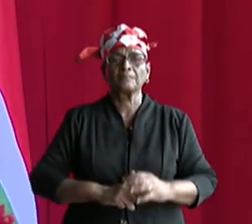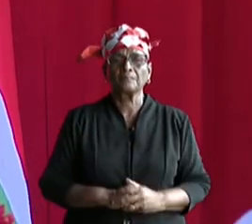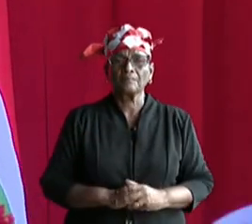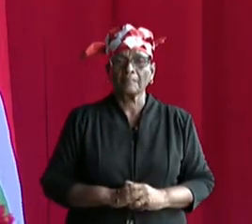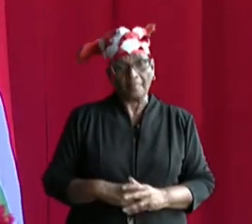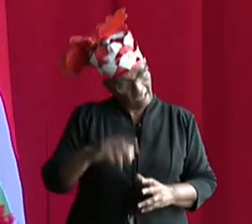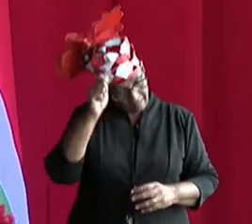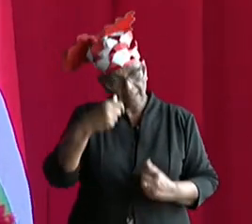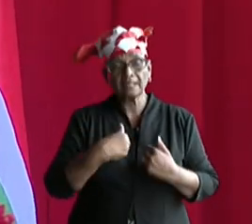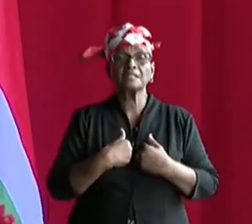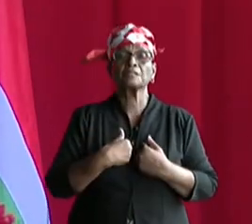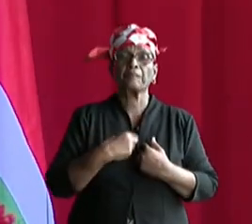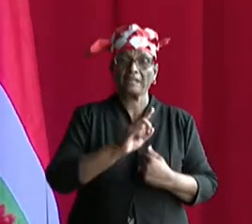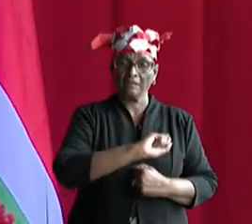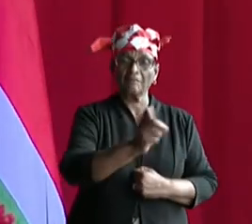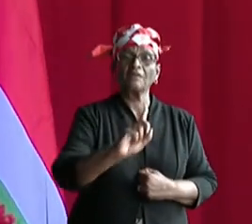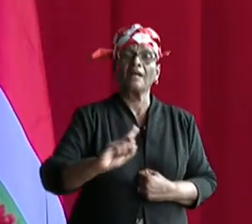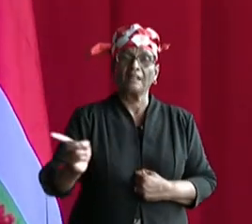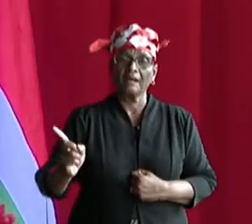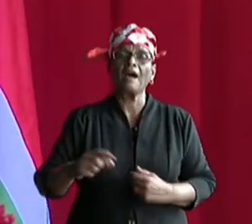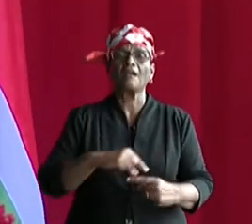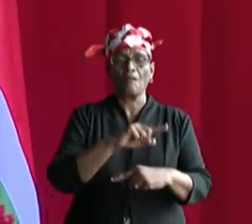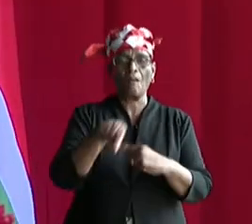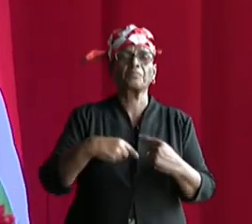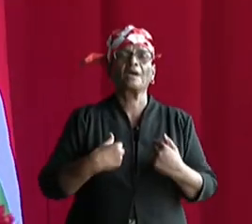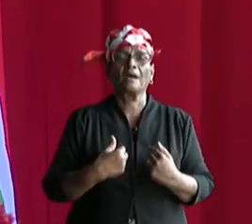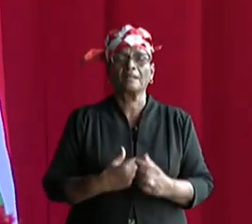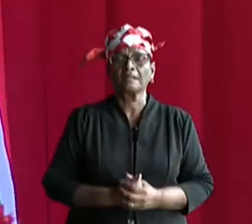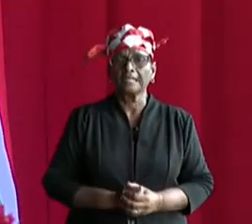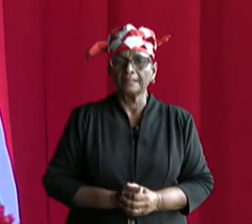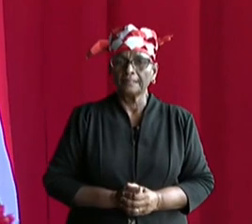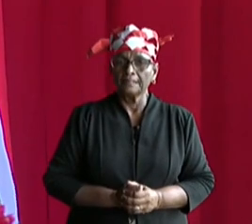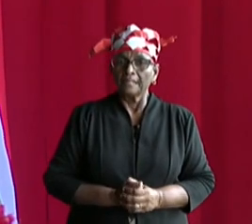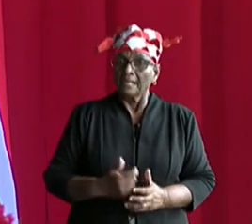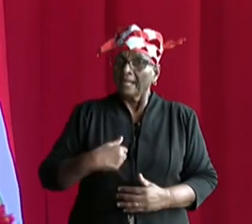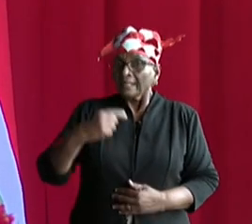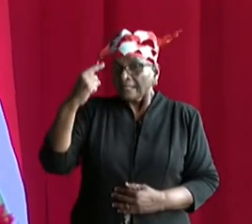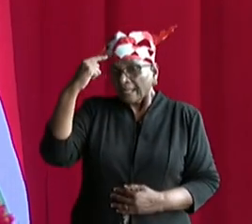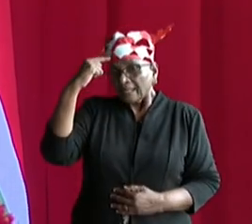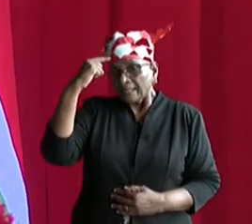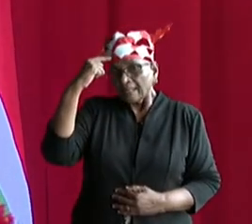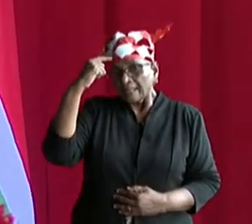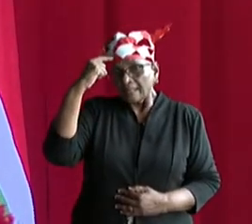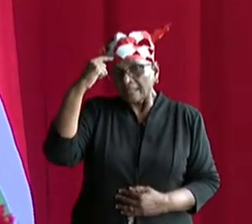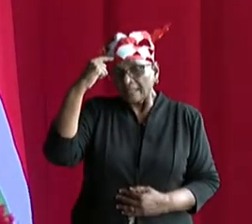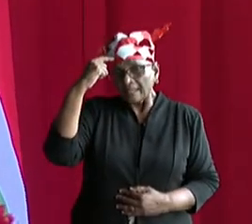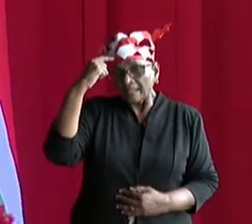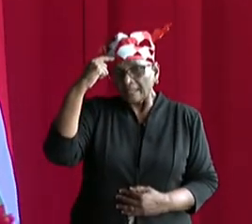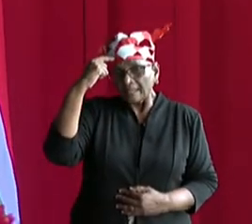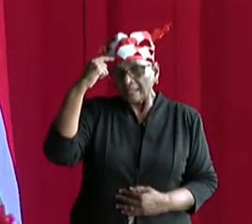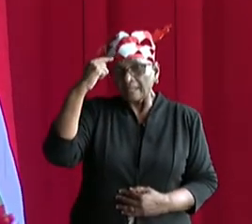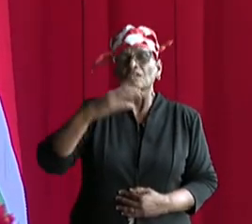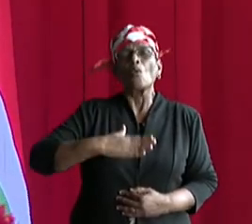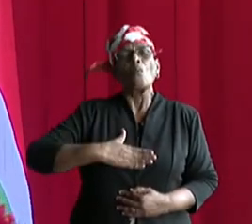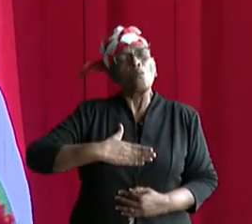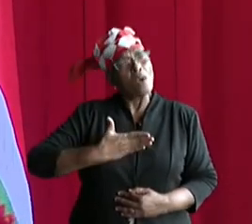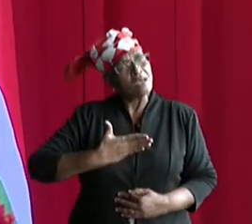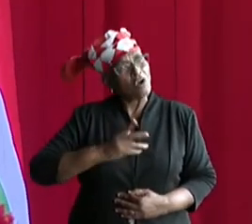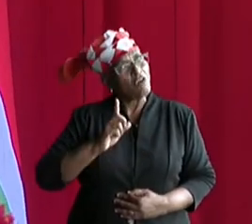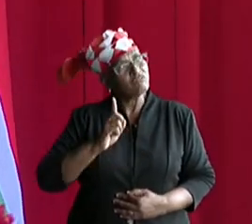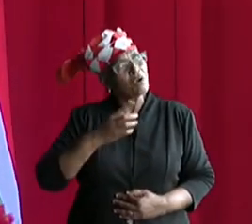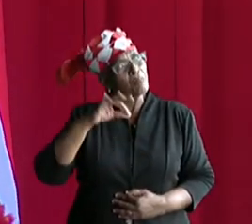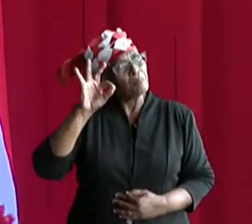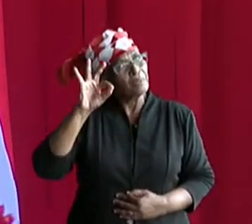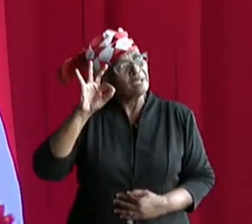en met respect voor elkaar om te gaan. Ik denk dat het de wens, of beter gezegd,